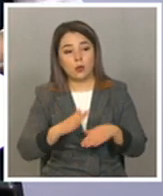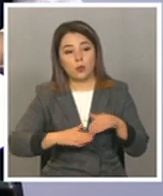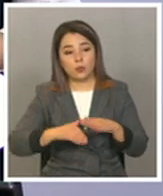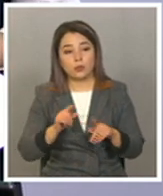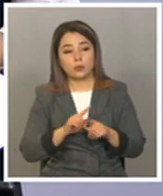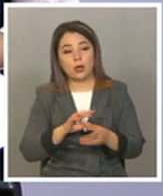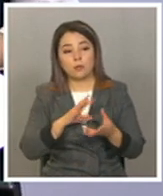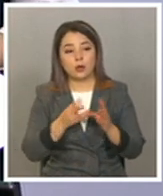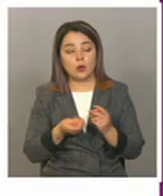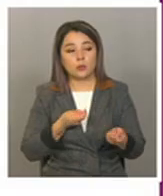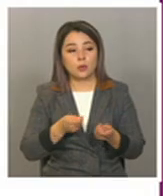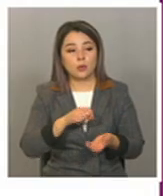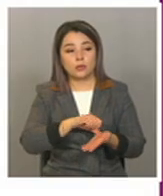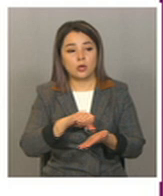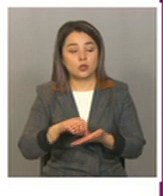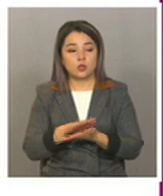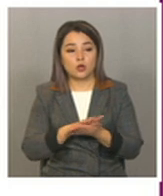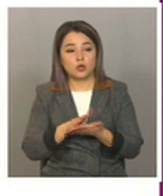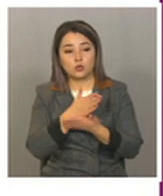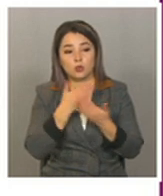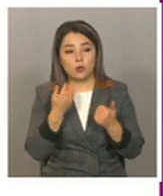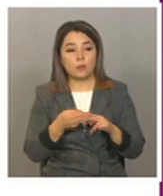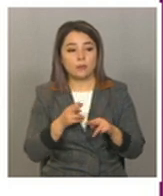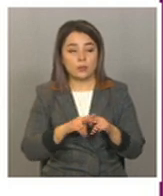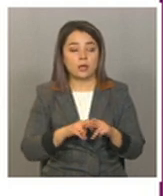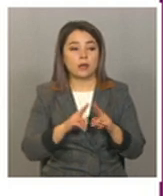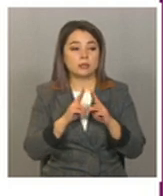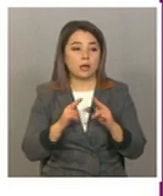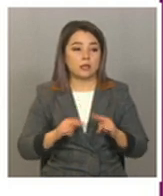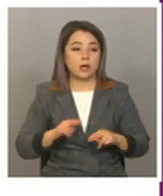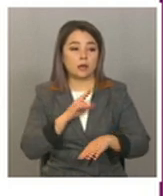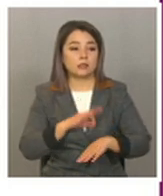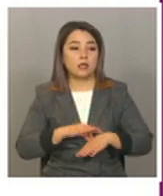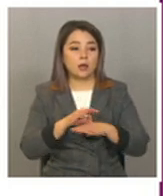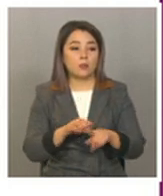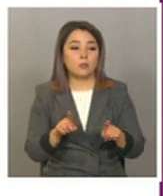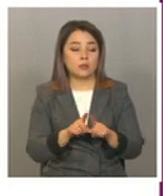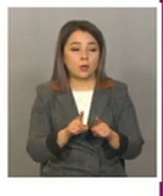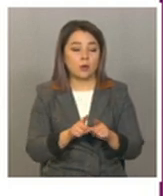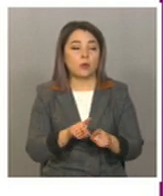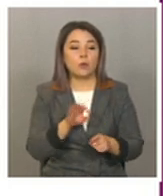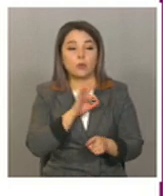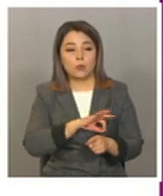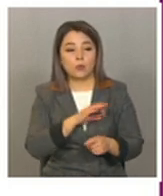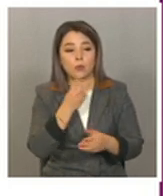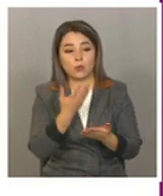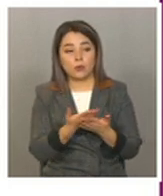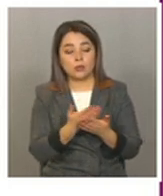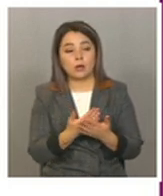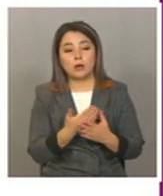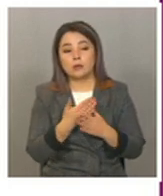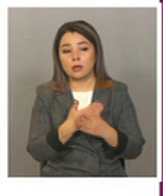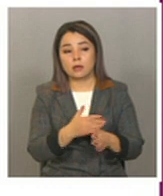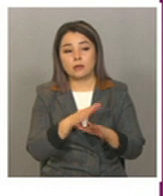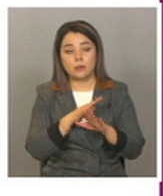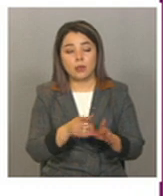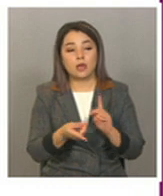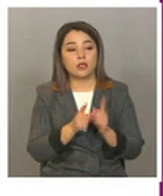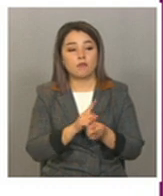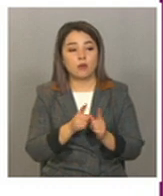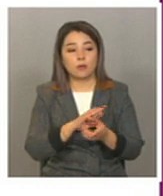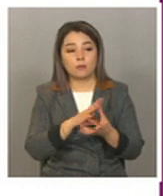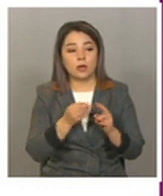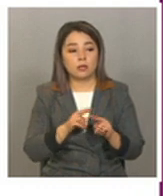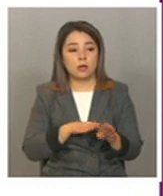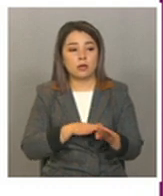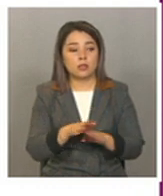барлық билік жоқ еді. Осыдан сарай қызметкерлері қолдау көрсетпей, реформаны іске